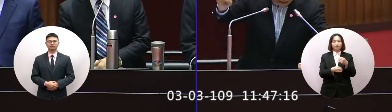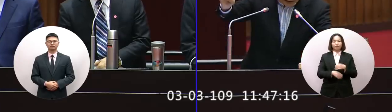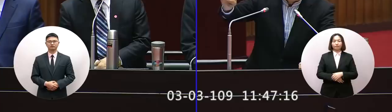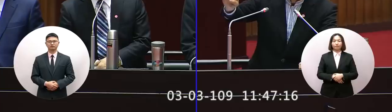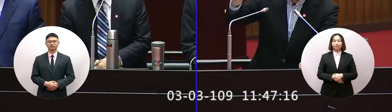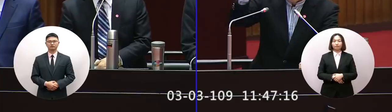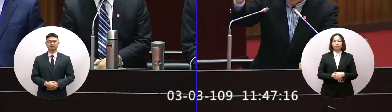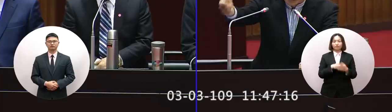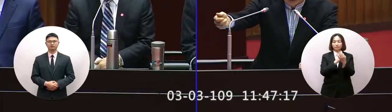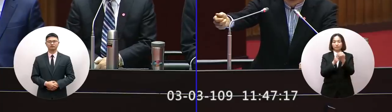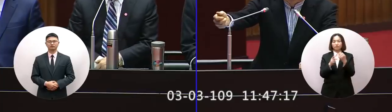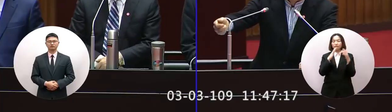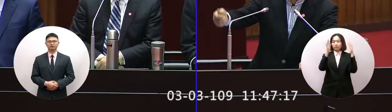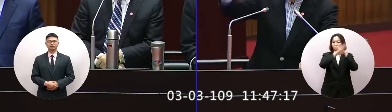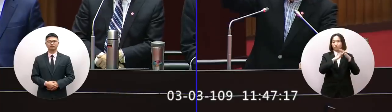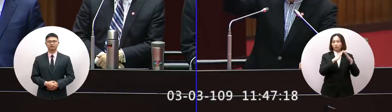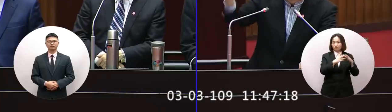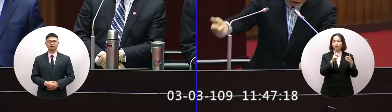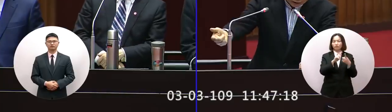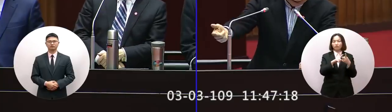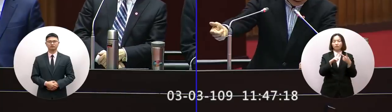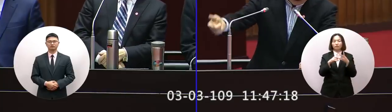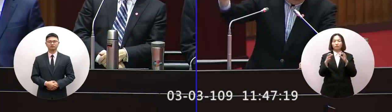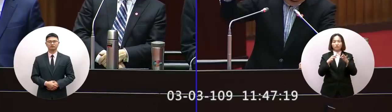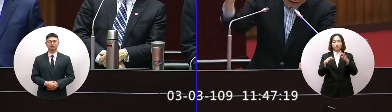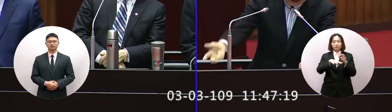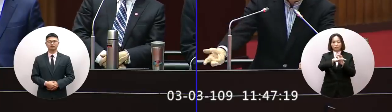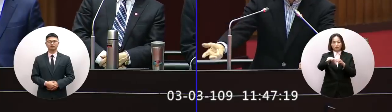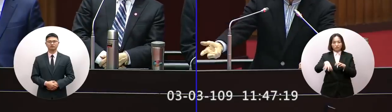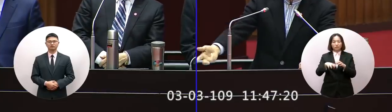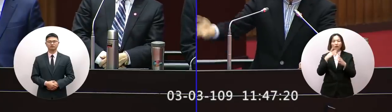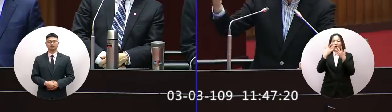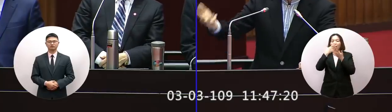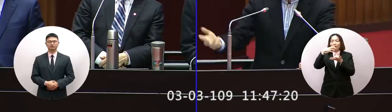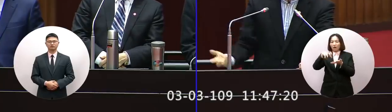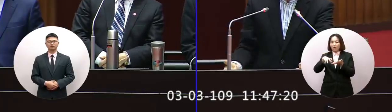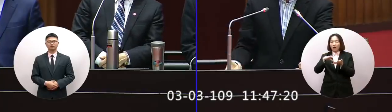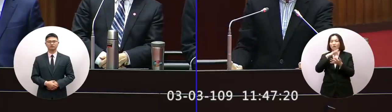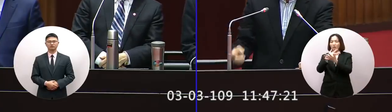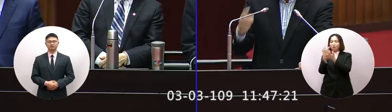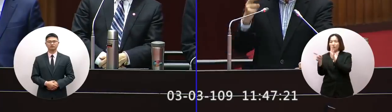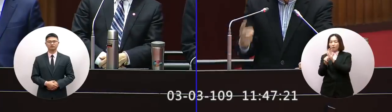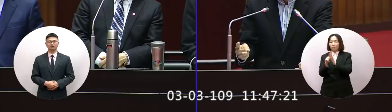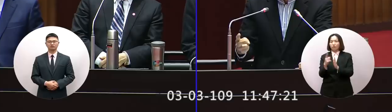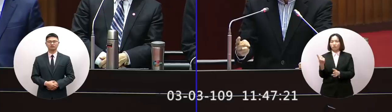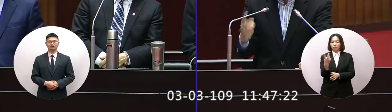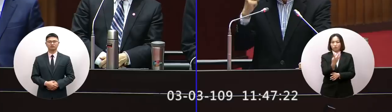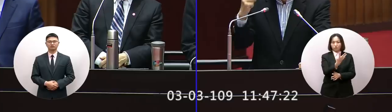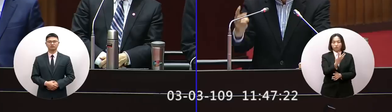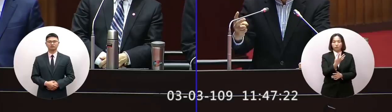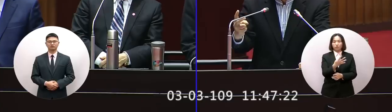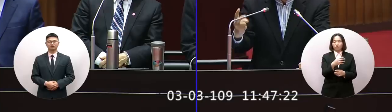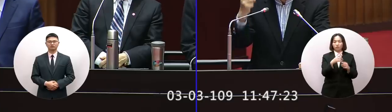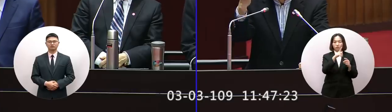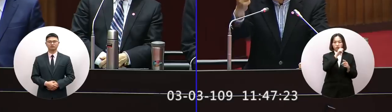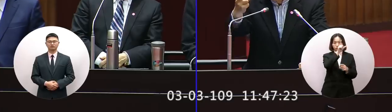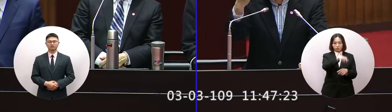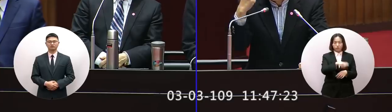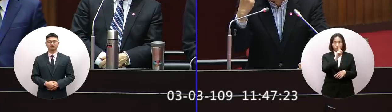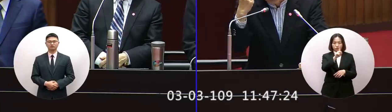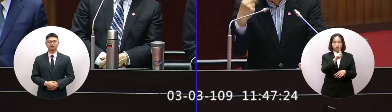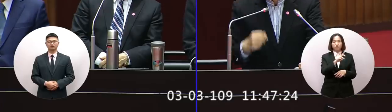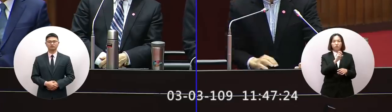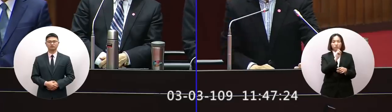西洋你知道嗎夜市啦商圈啦餐廳啦衣舞表演一張一行